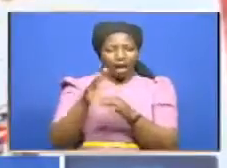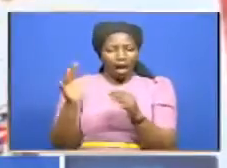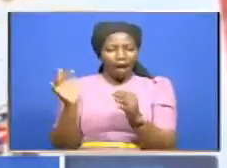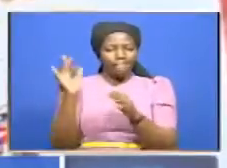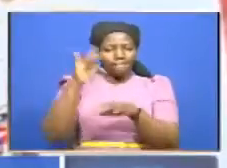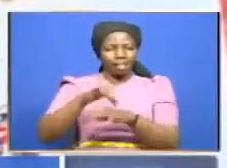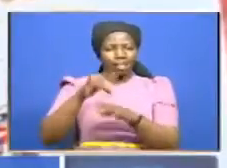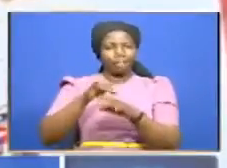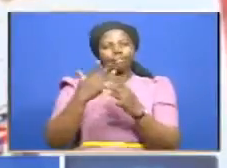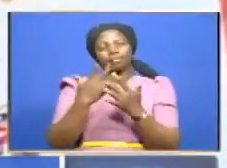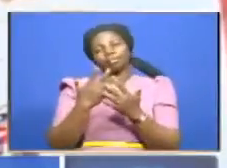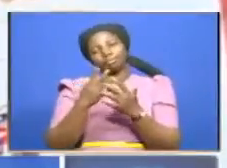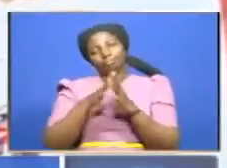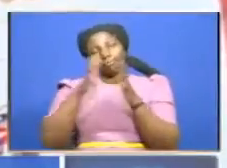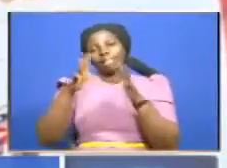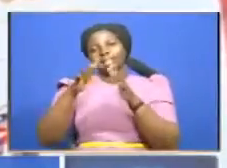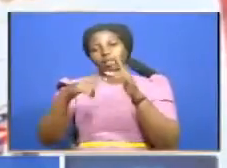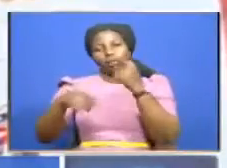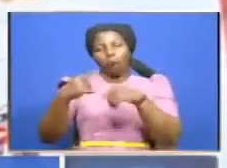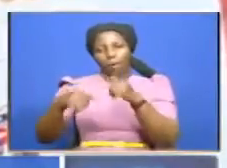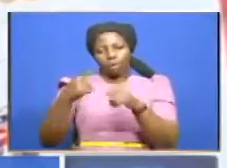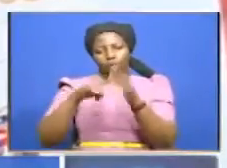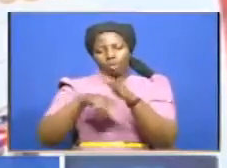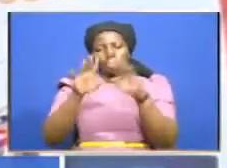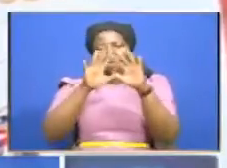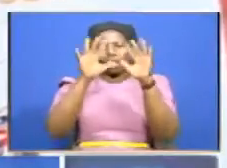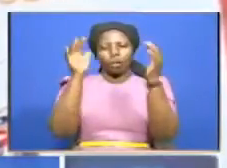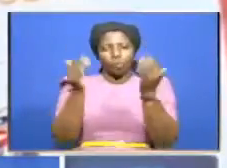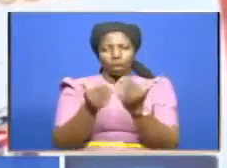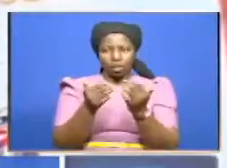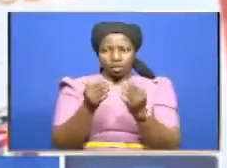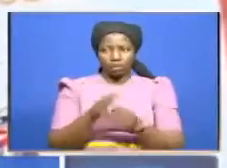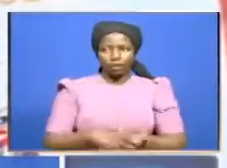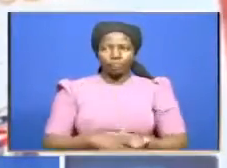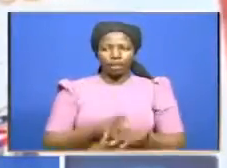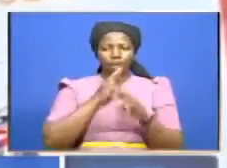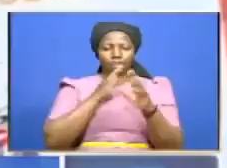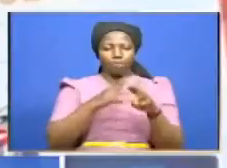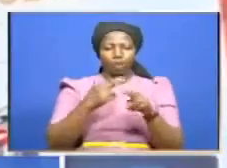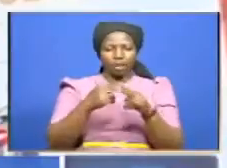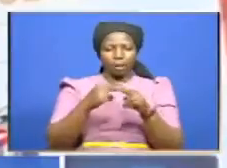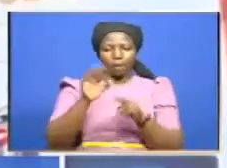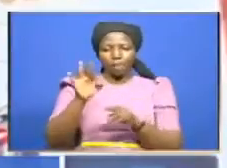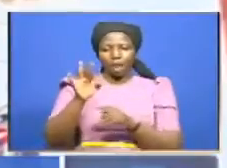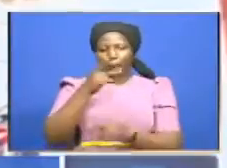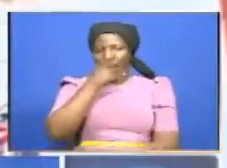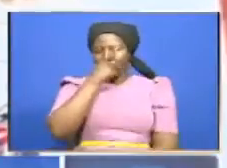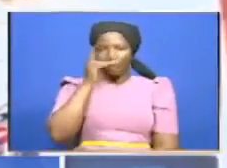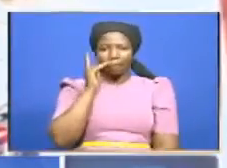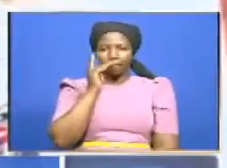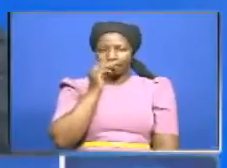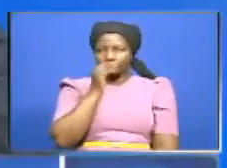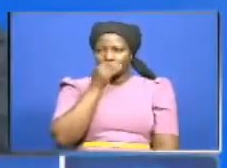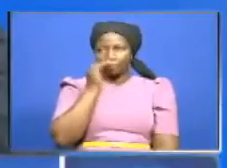kimataifa. Nikiripotia darubini ya Channel 1 kutoka Nairobi, mimi ni Frederick Mwoki.